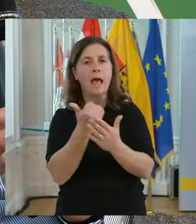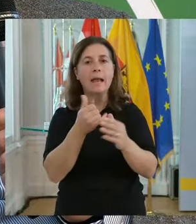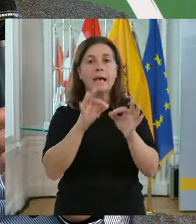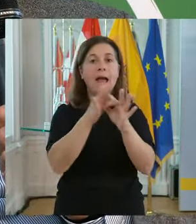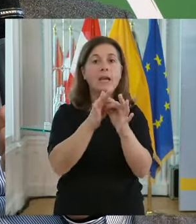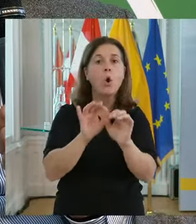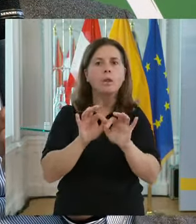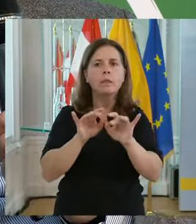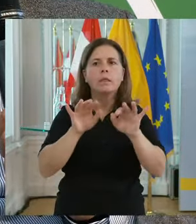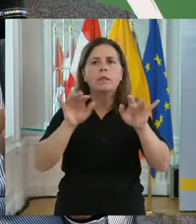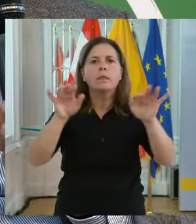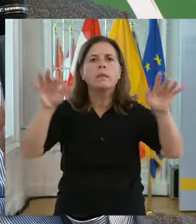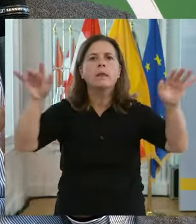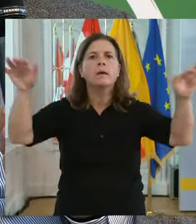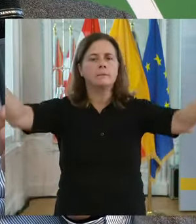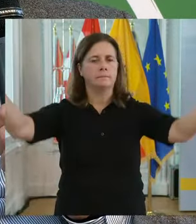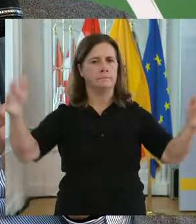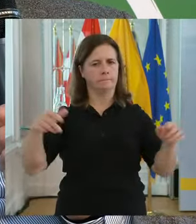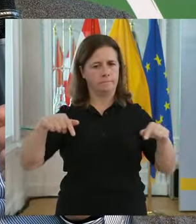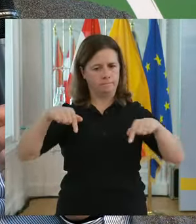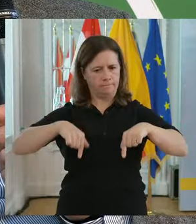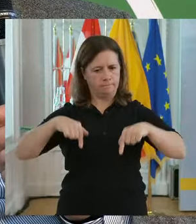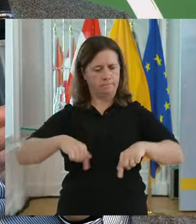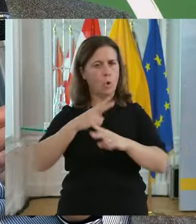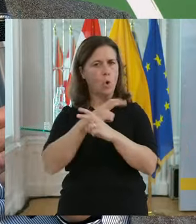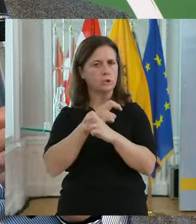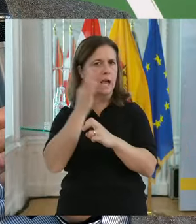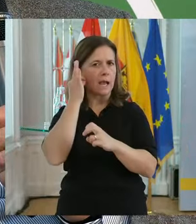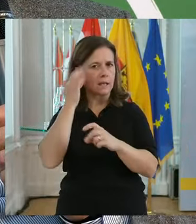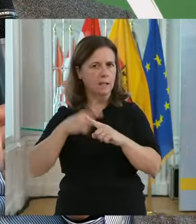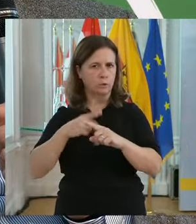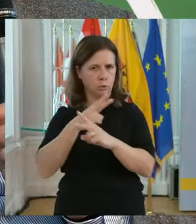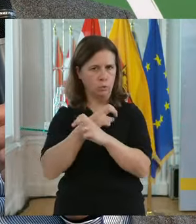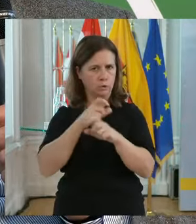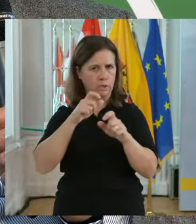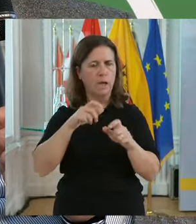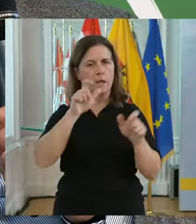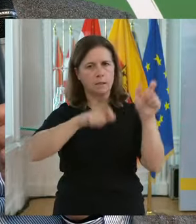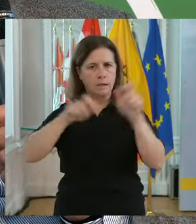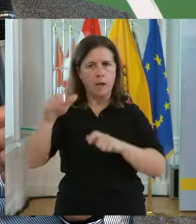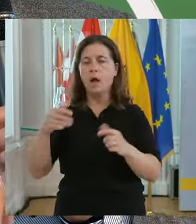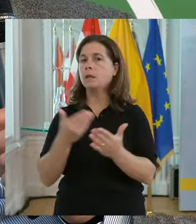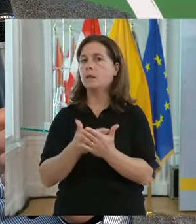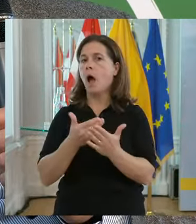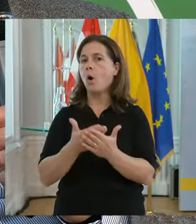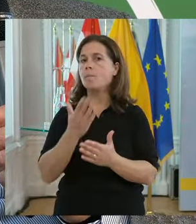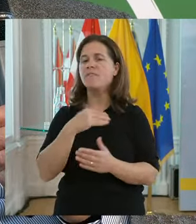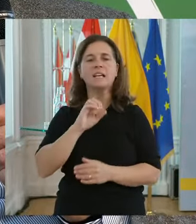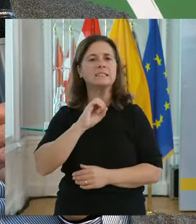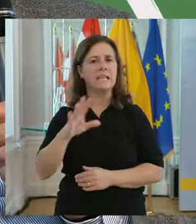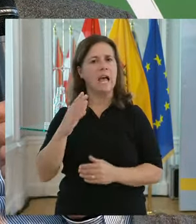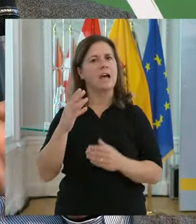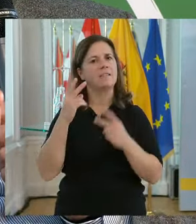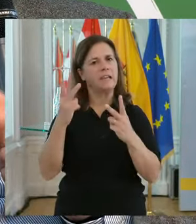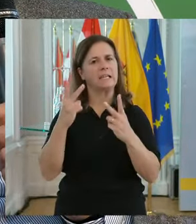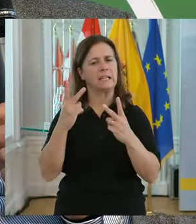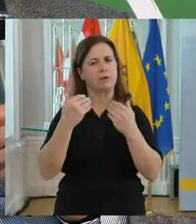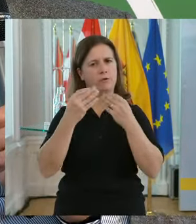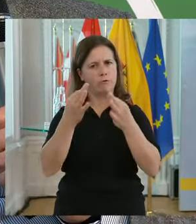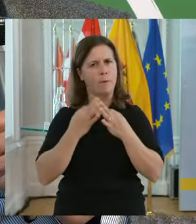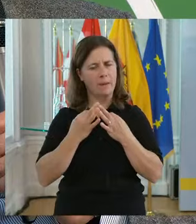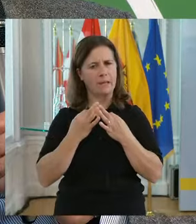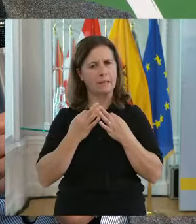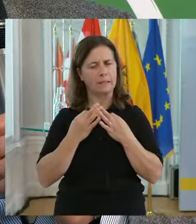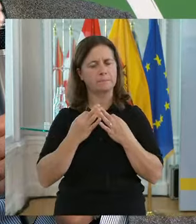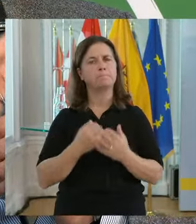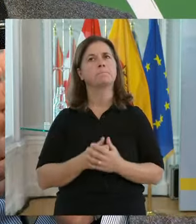andere kommt. Nun, wir sind Österreicherinnen und Österreicher, und aus diesem Grund war es uns ganz wichtig, das,